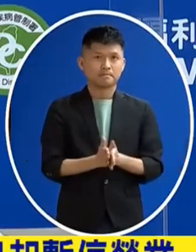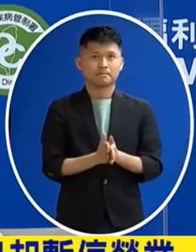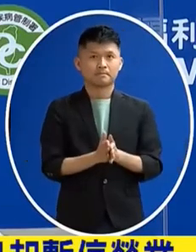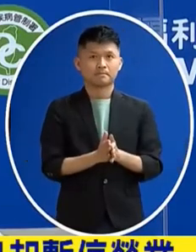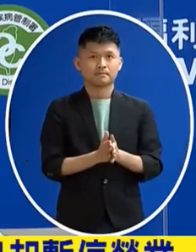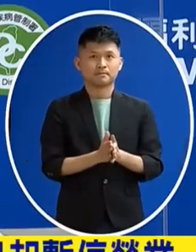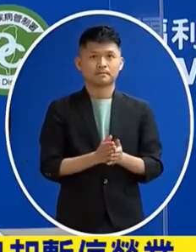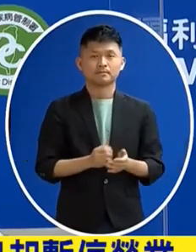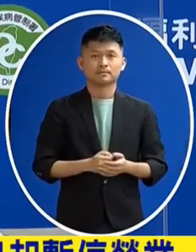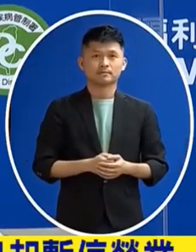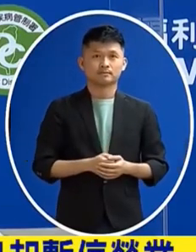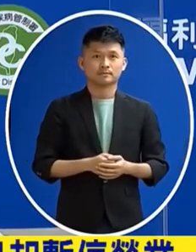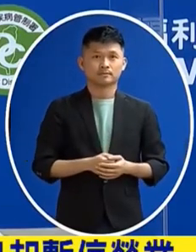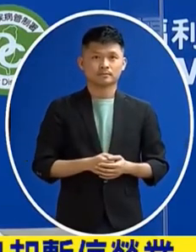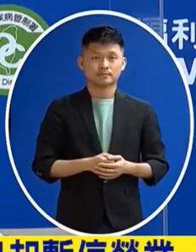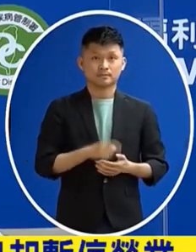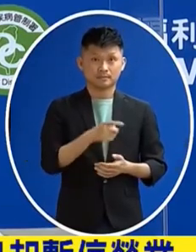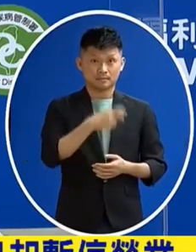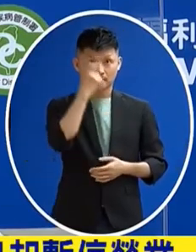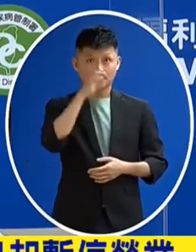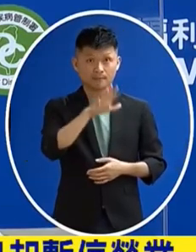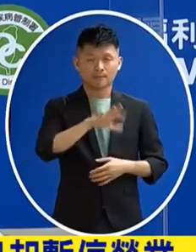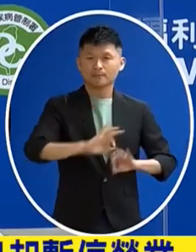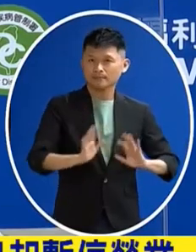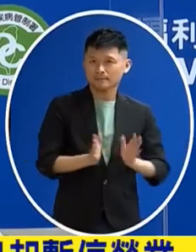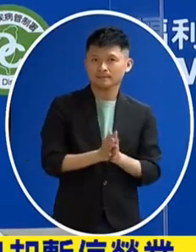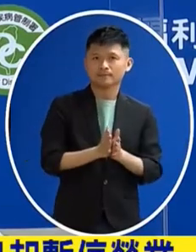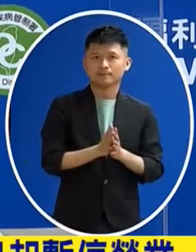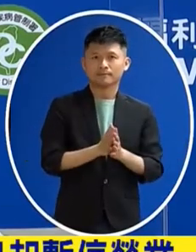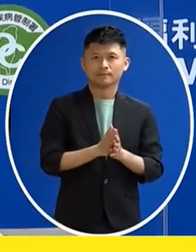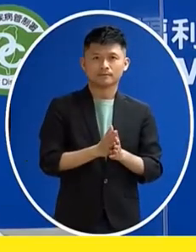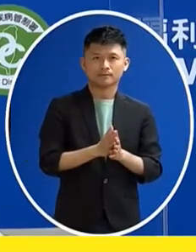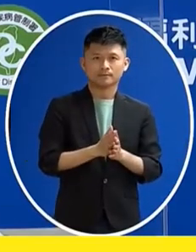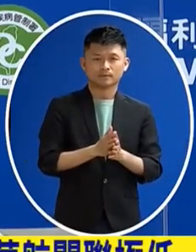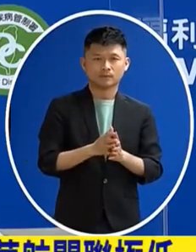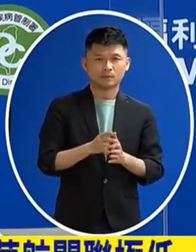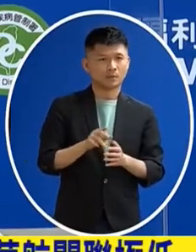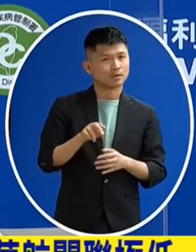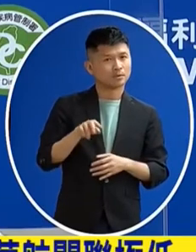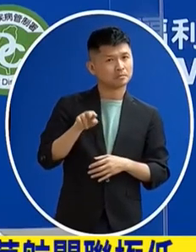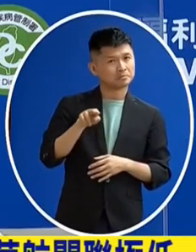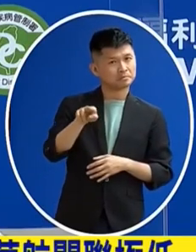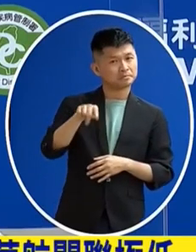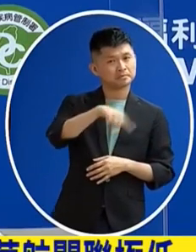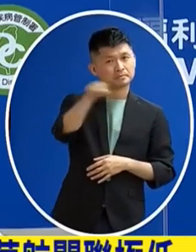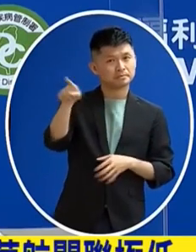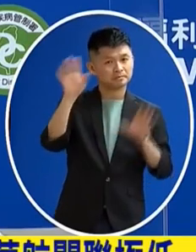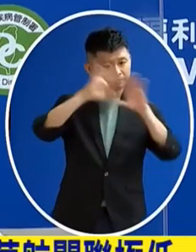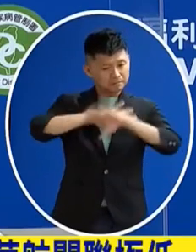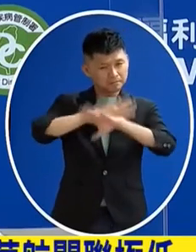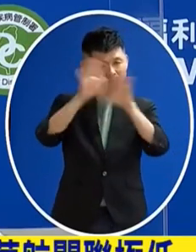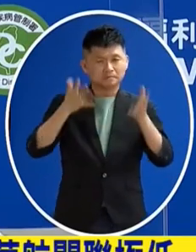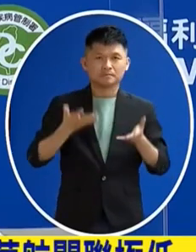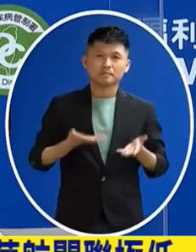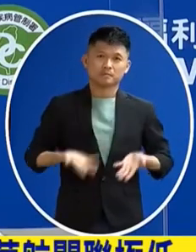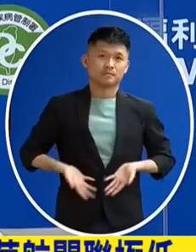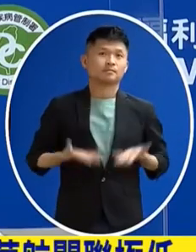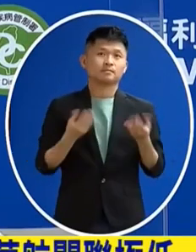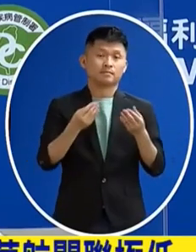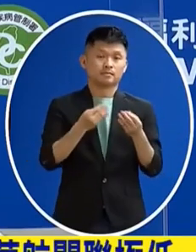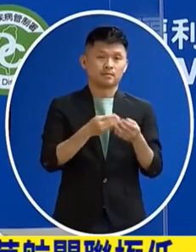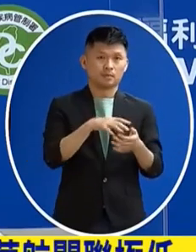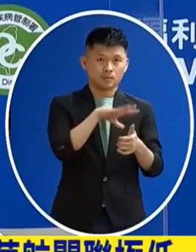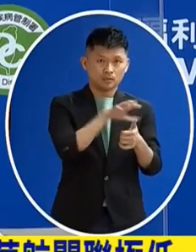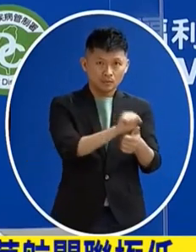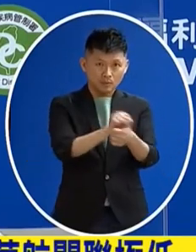就是说一有这样的一个阳性的案例，他们大概就是彻，我看起来是彻夜未眠了，然后他没有办法框列到那